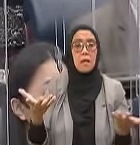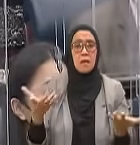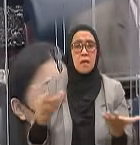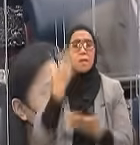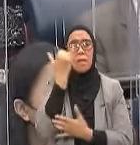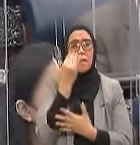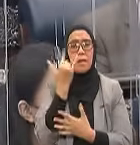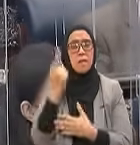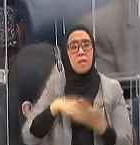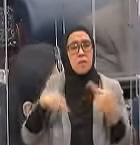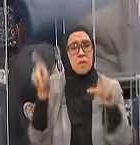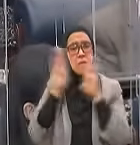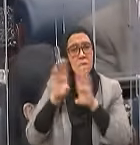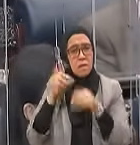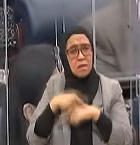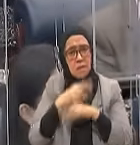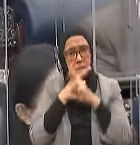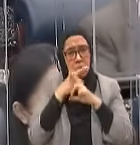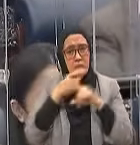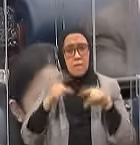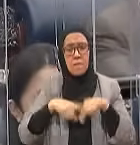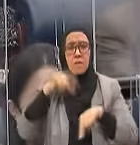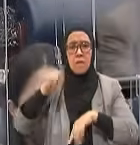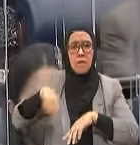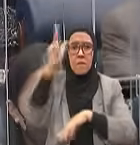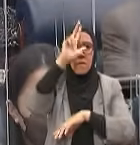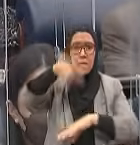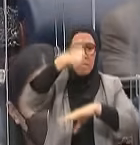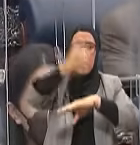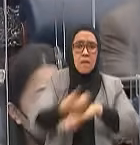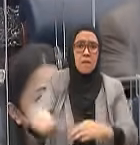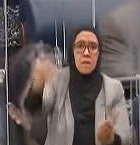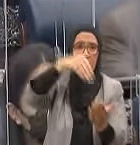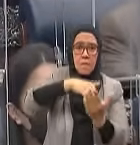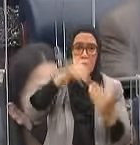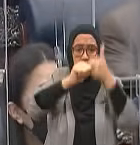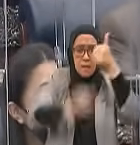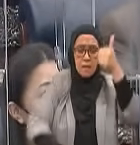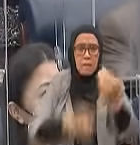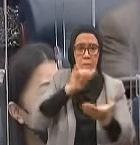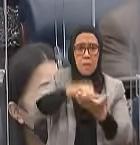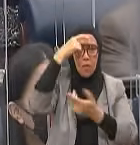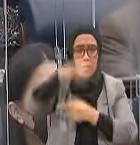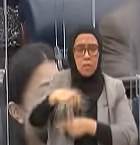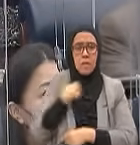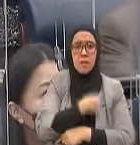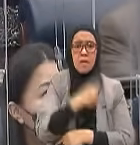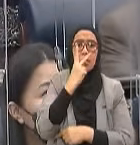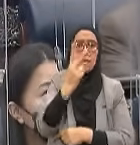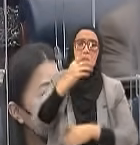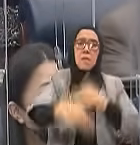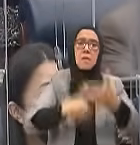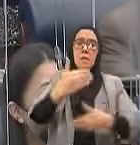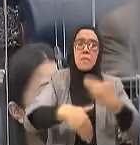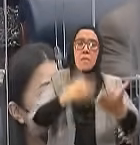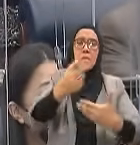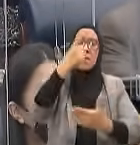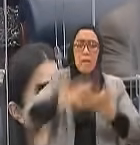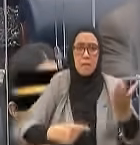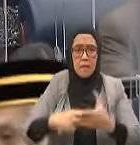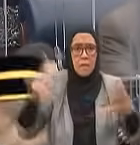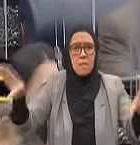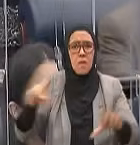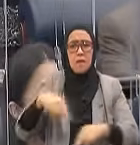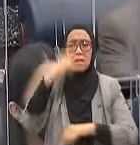HQ Hai adakah keadaan akan tubuh kan sekali lagi jawatankuasa tersebut supaya kita dapat melihat progres apanya lakukan